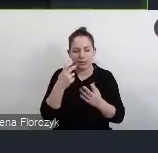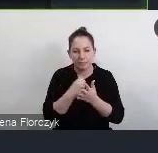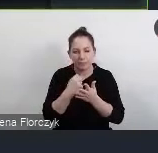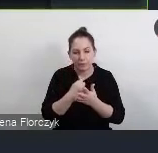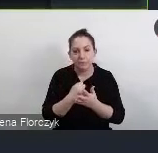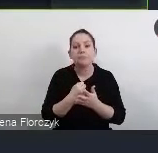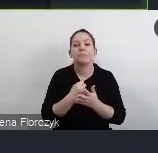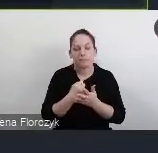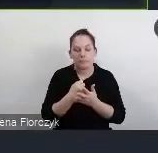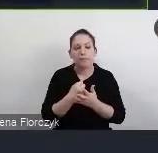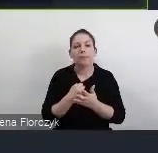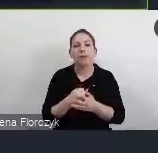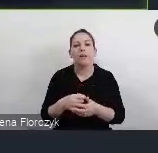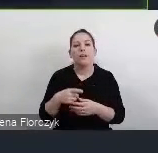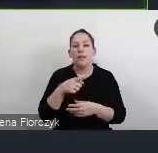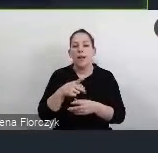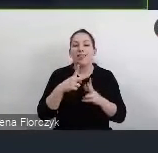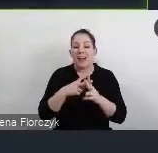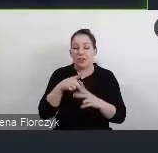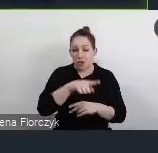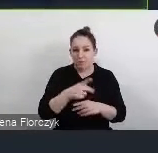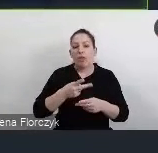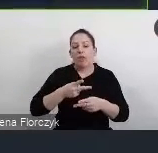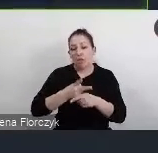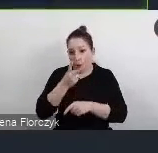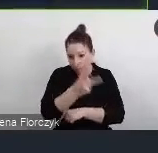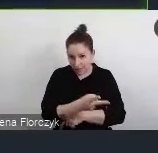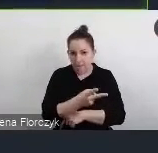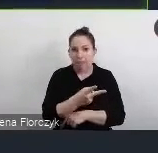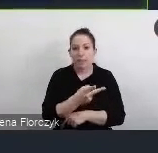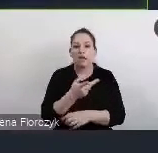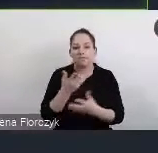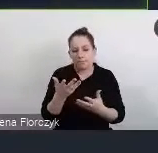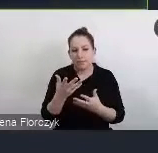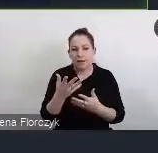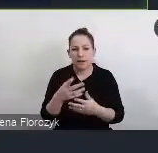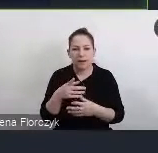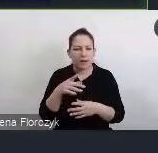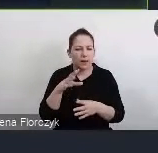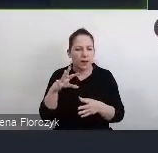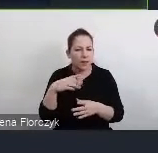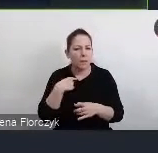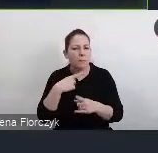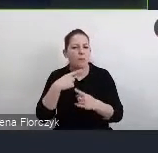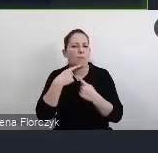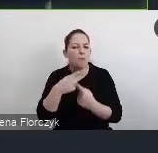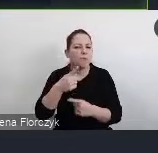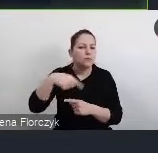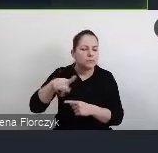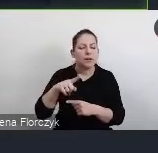że jest to narzędzie ogólnie dostępne, czyli tutaj, bo padały głosy, że